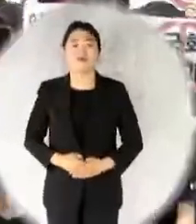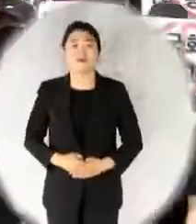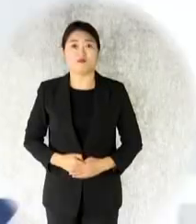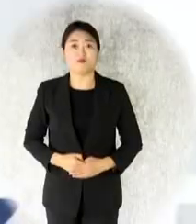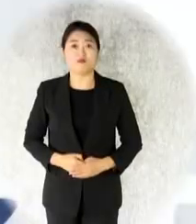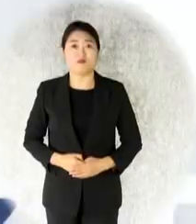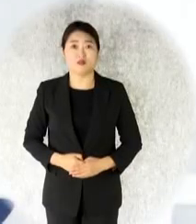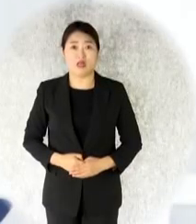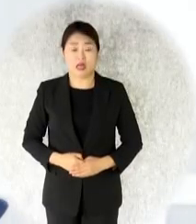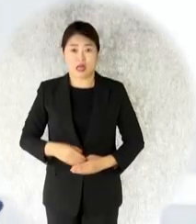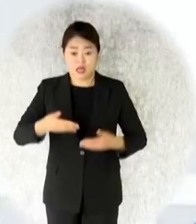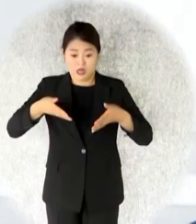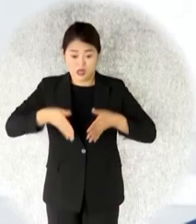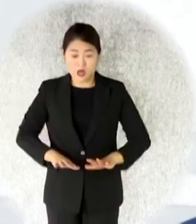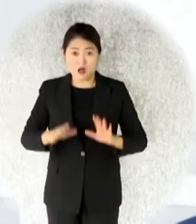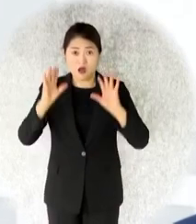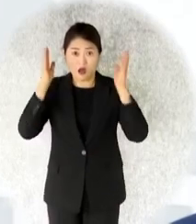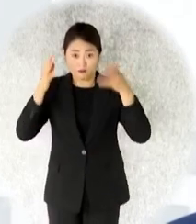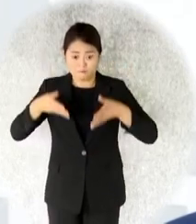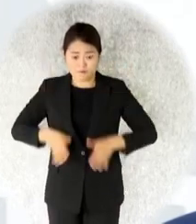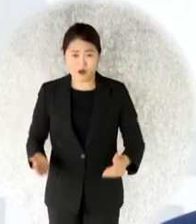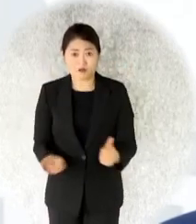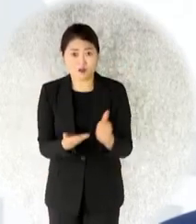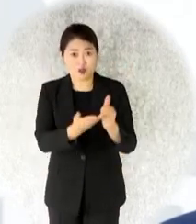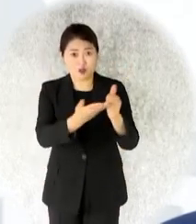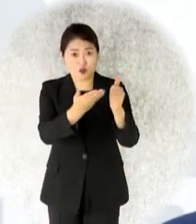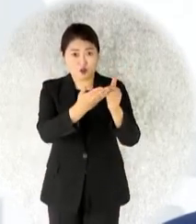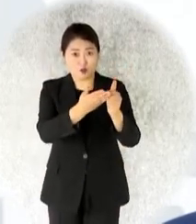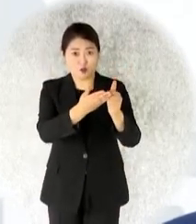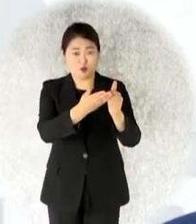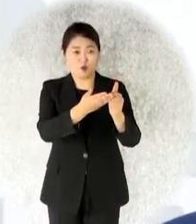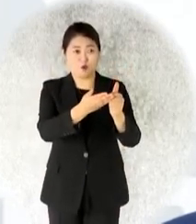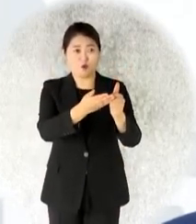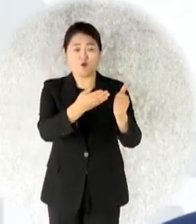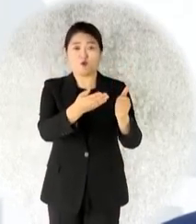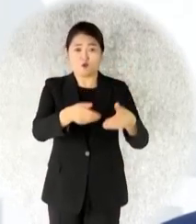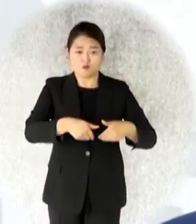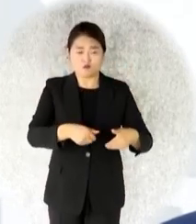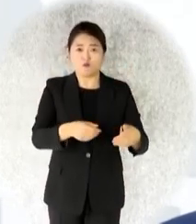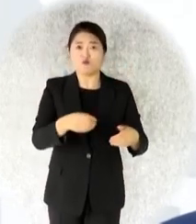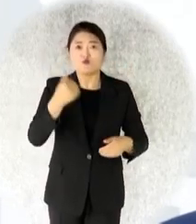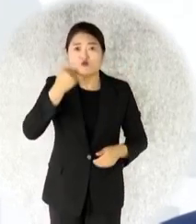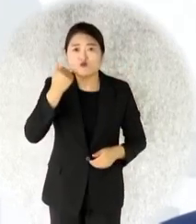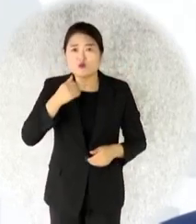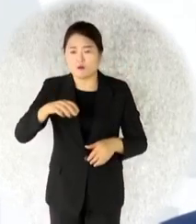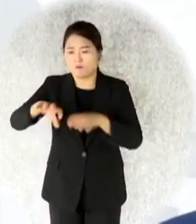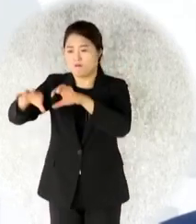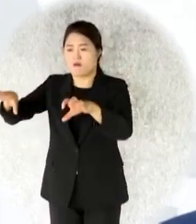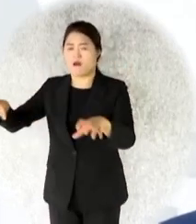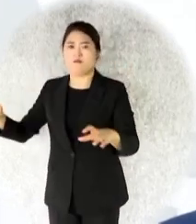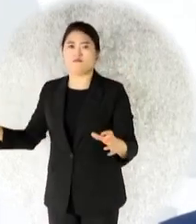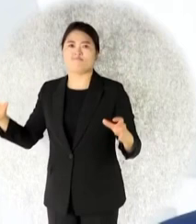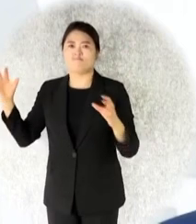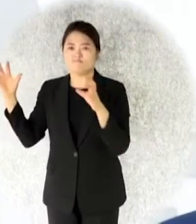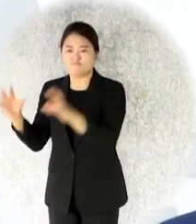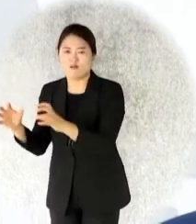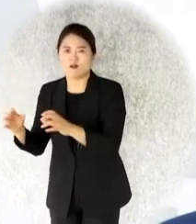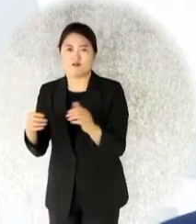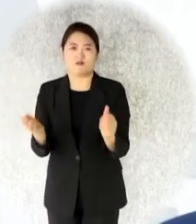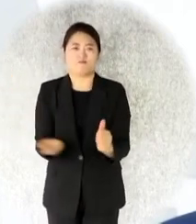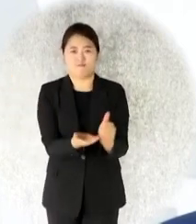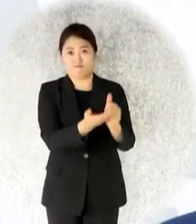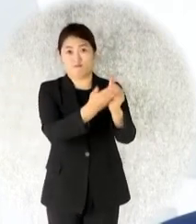한 아이를 키우려면 온 마을이 필요하다는 말이 있습니다 하지만 지금의 현실은 한